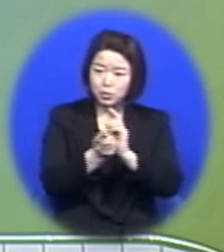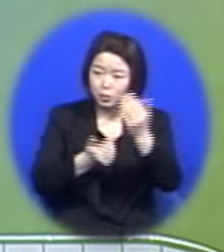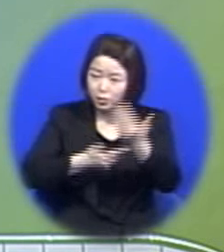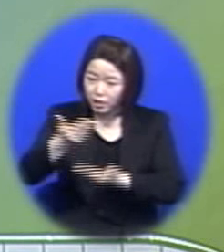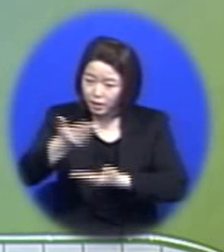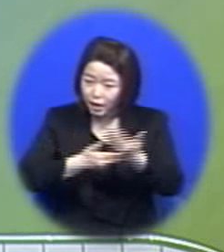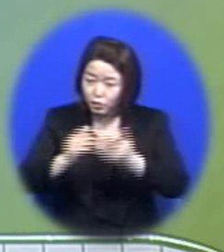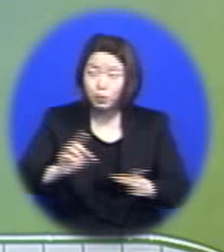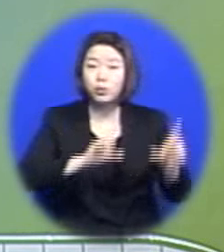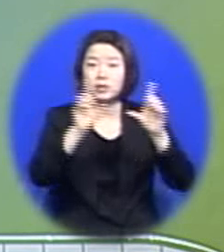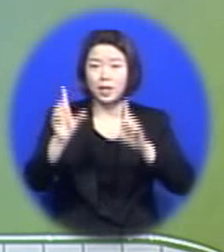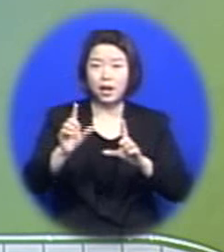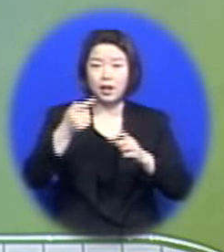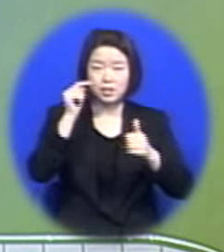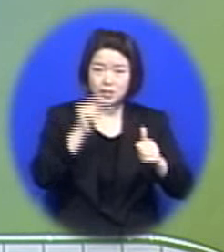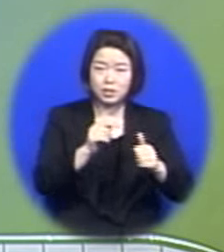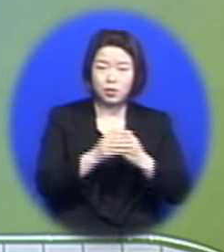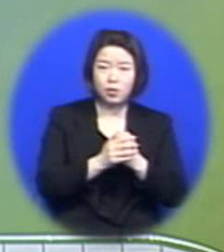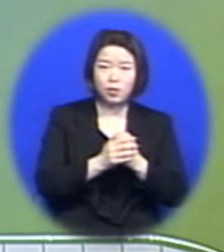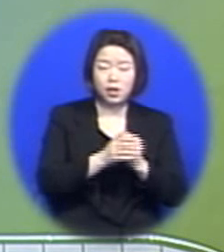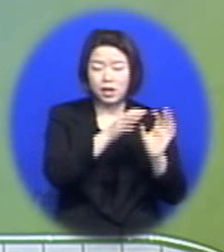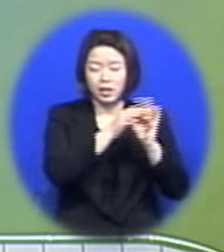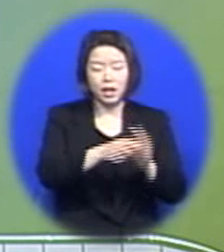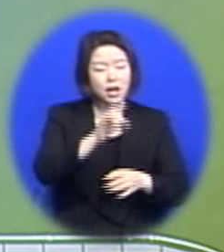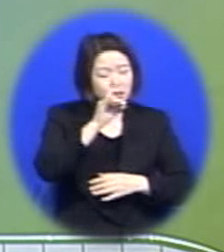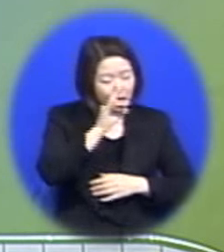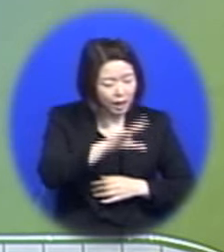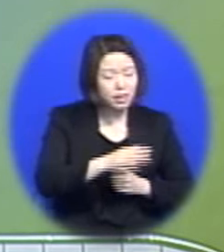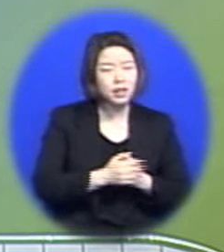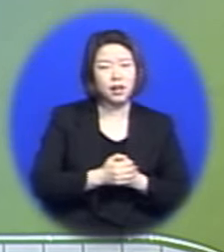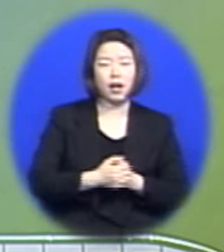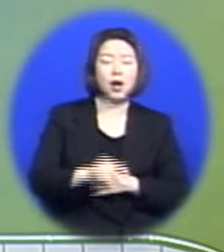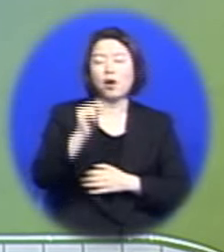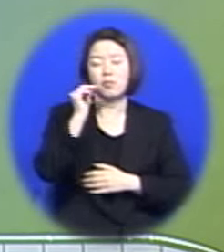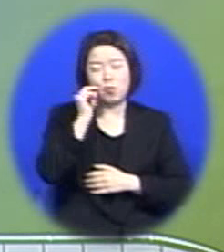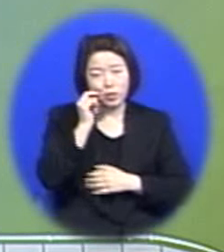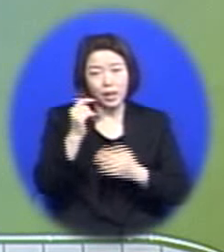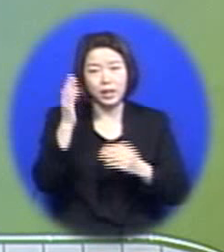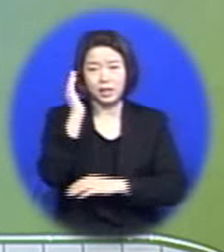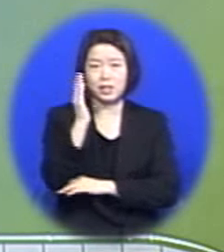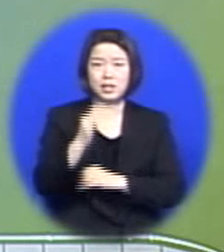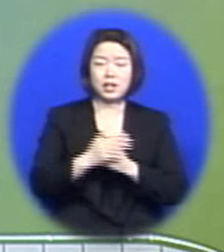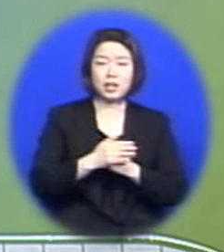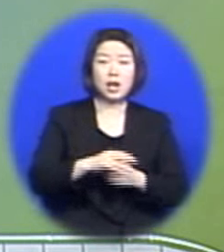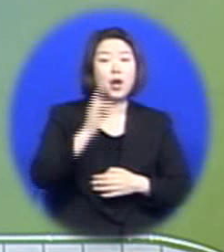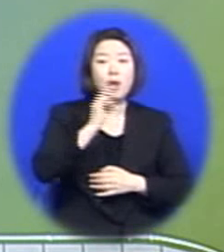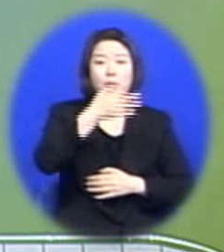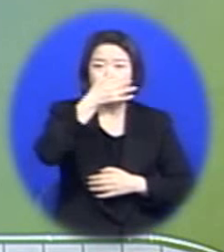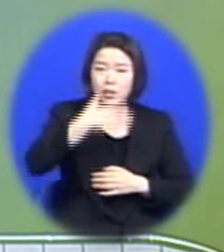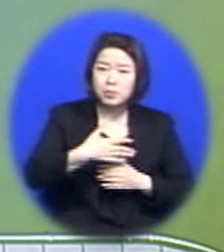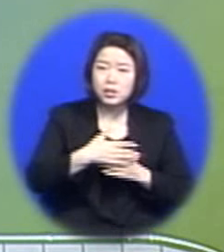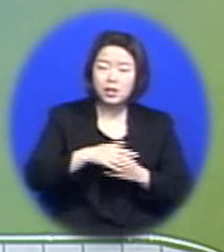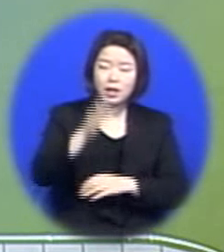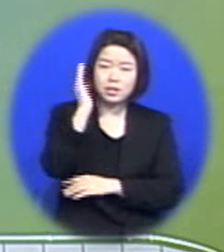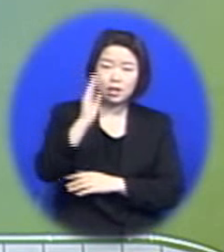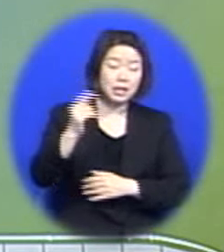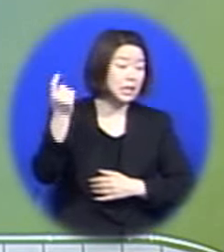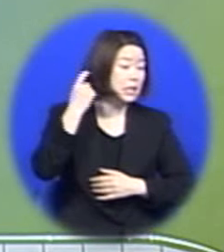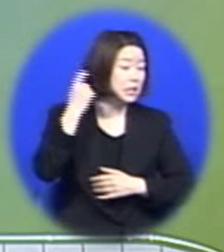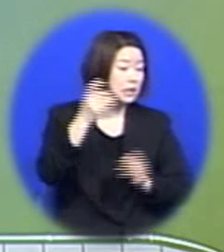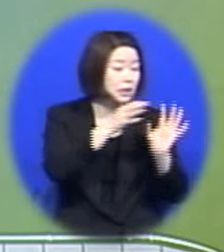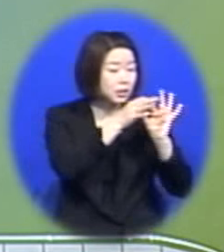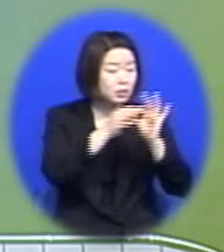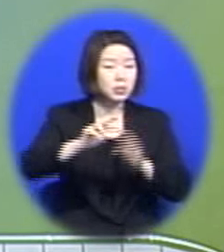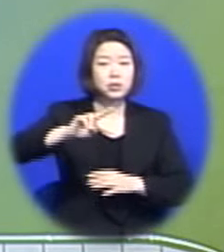살래요. 계속 안 된다는 이야기, 못하겠다는 이야기, 너무 힘들다는 이야기, 그런 이야기를 들으면서도